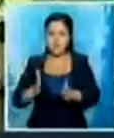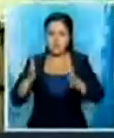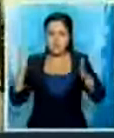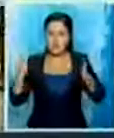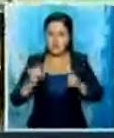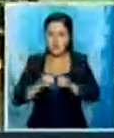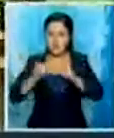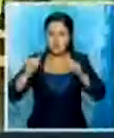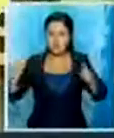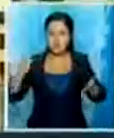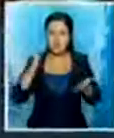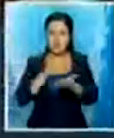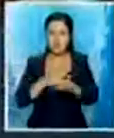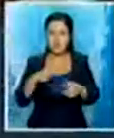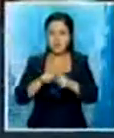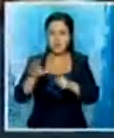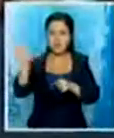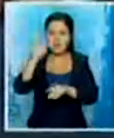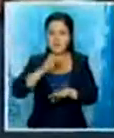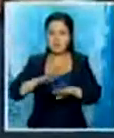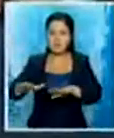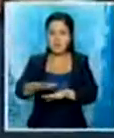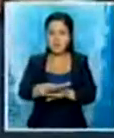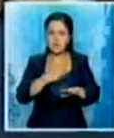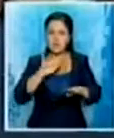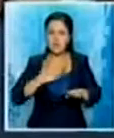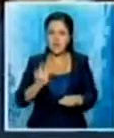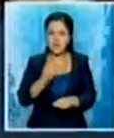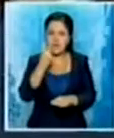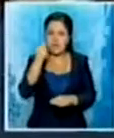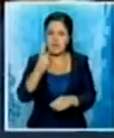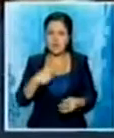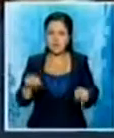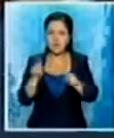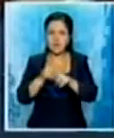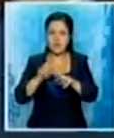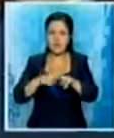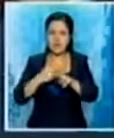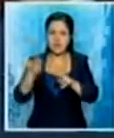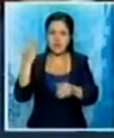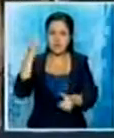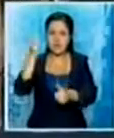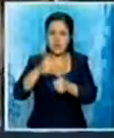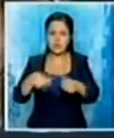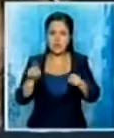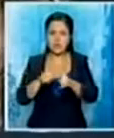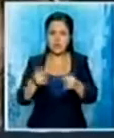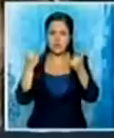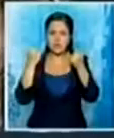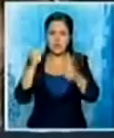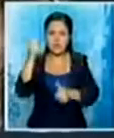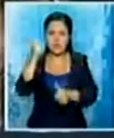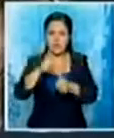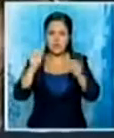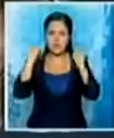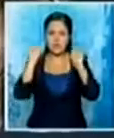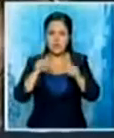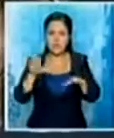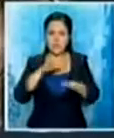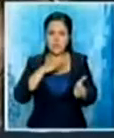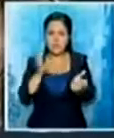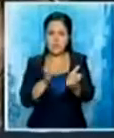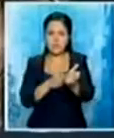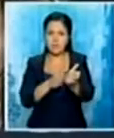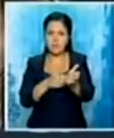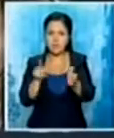внимание, в частности, со стороны зрителей. По сравнению с прошлым годом, нынешний фестиваль отличился также и бюджетом, что позволило награждать лауреатов ощутимыми